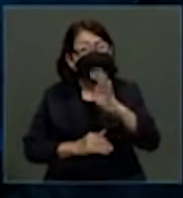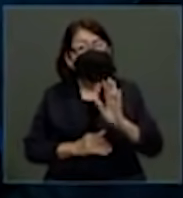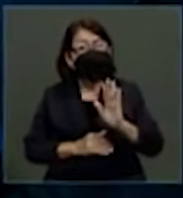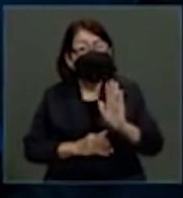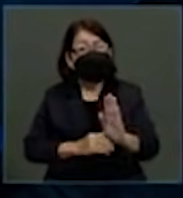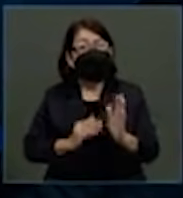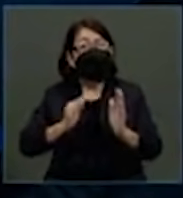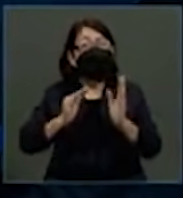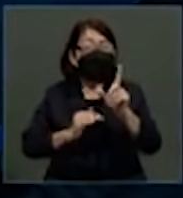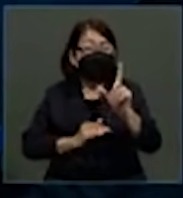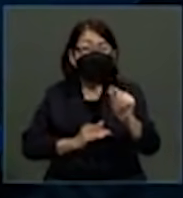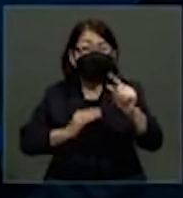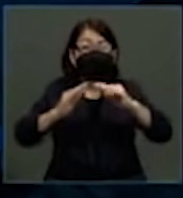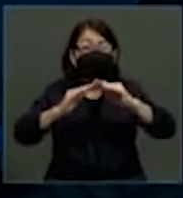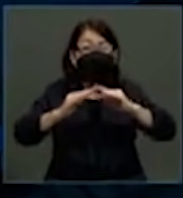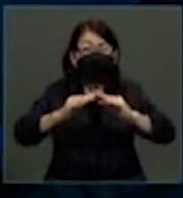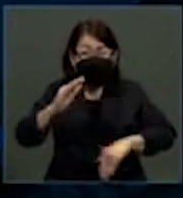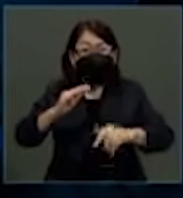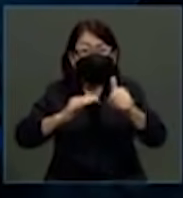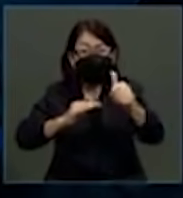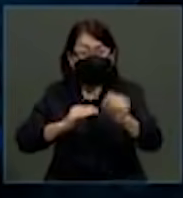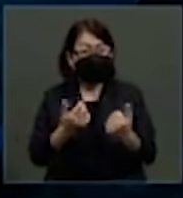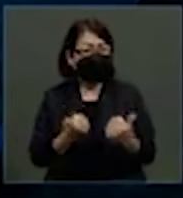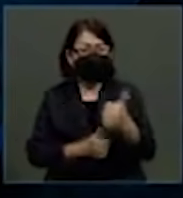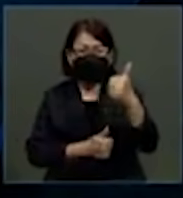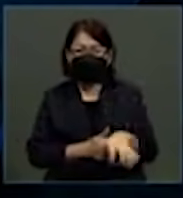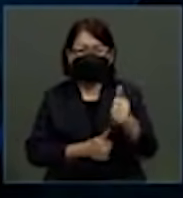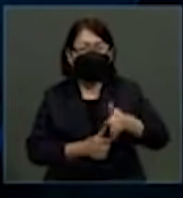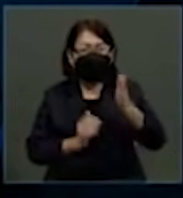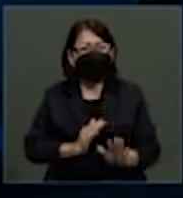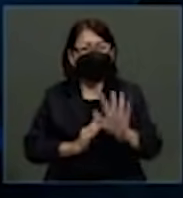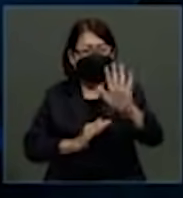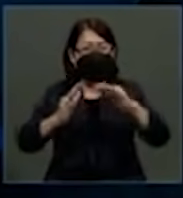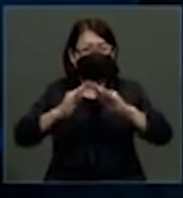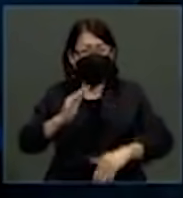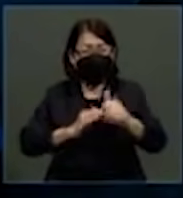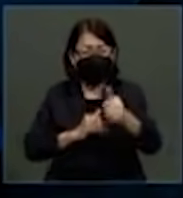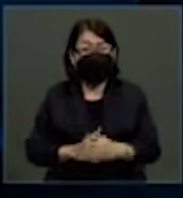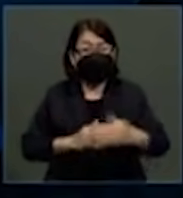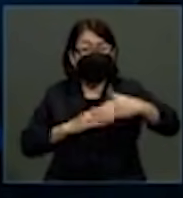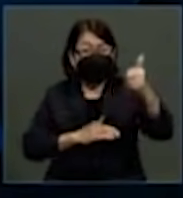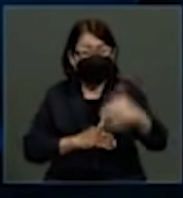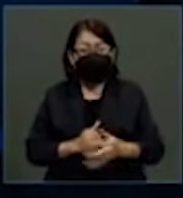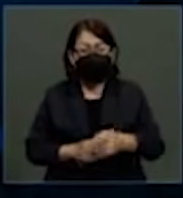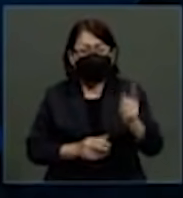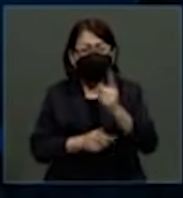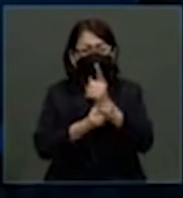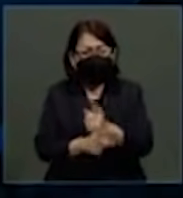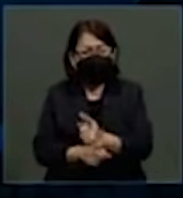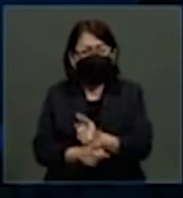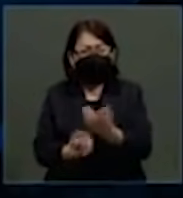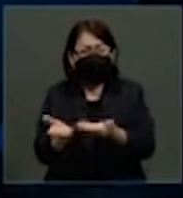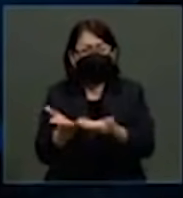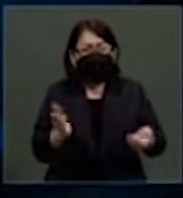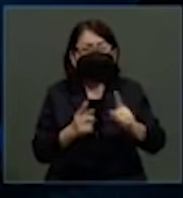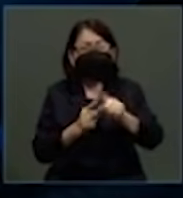รวมกันมากกว่า5คนจำได้นะครับในก่อนหน้านี้บอกว่า20ตอนนี้เหลืออยู่5นะครับโดยให้เป็นไปตาม